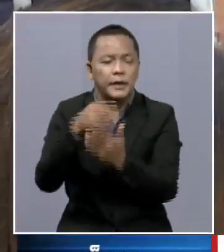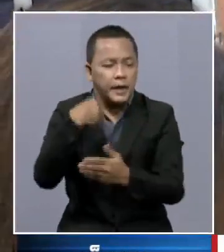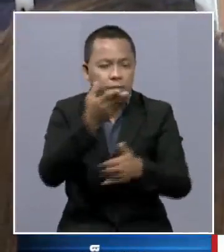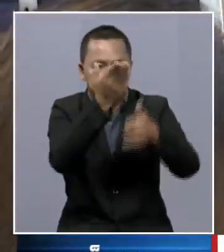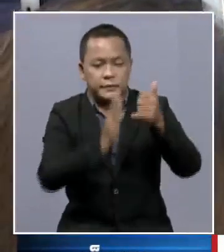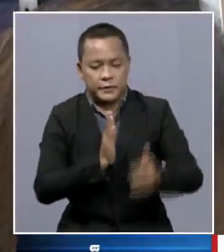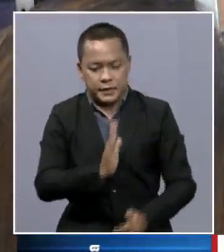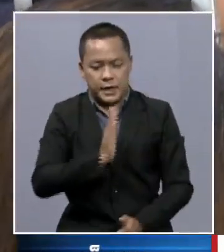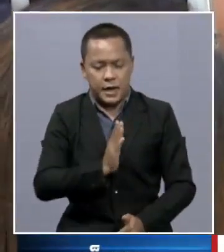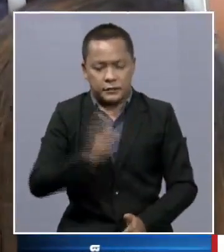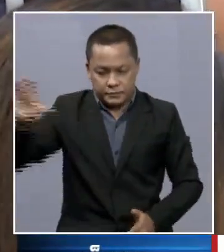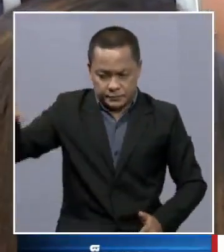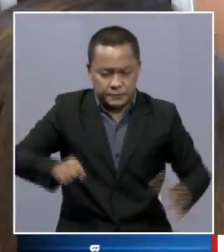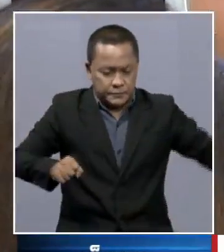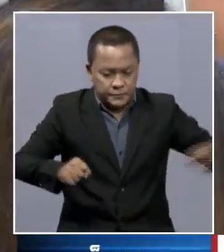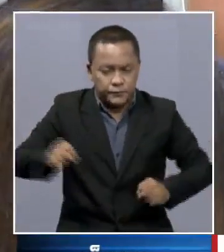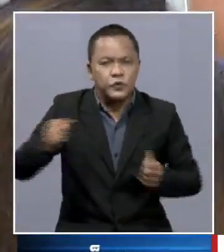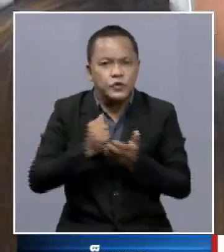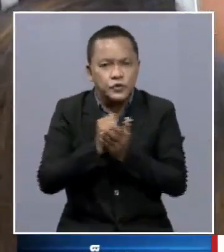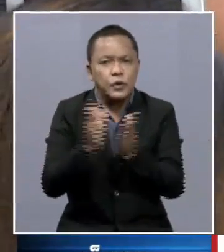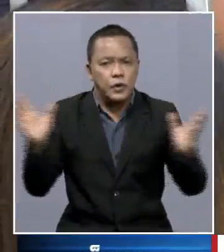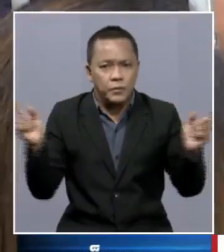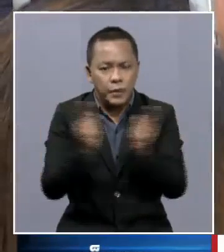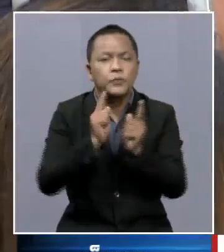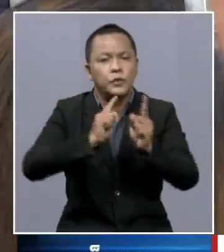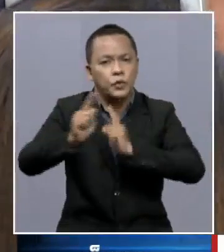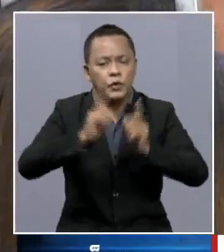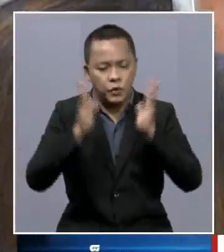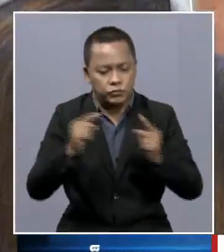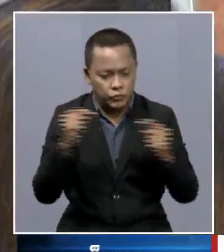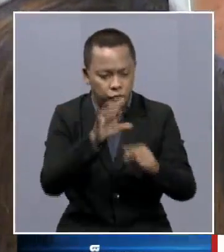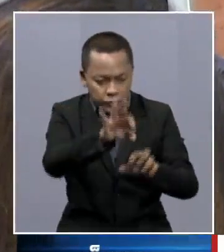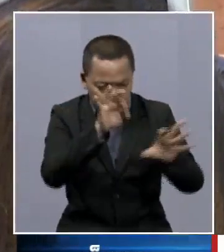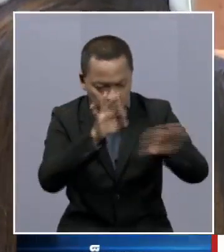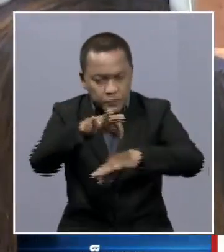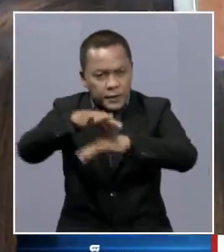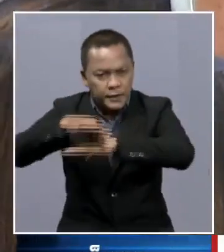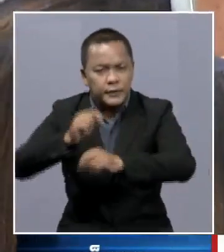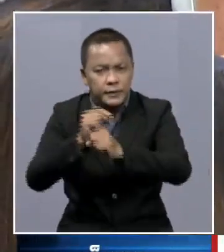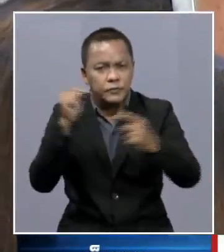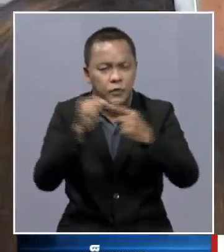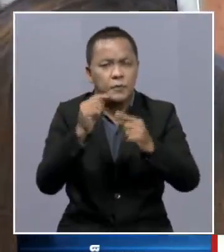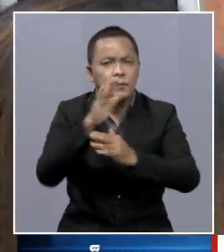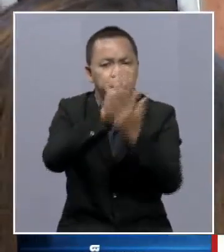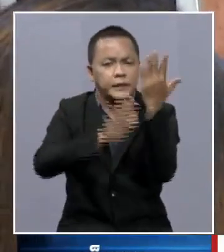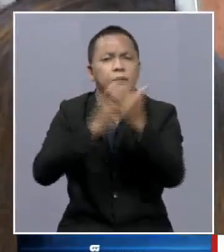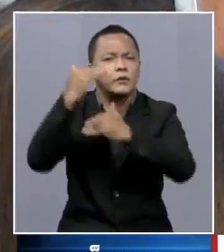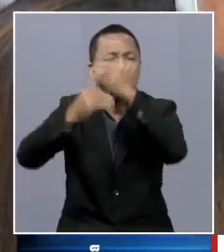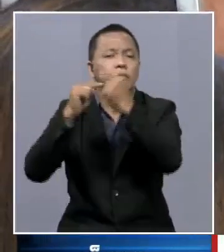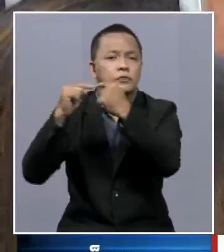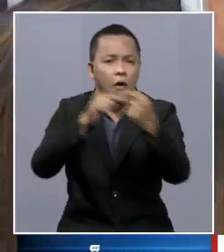่านเป็คนกลางสมัครสมาสมารคีทุกฝ่ายยอมใหท่านเป็ของเบ่งใช้คนให้เหะสมกบงานผมว่าประเทศไทยไปต่อได้นะ